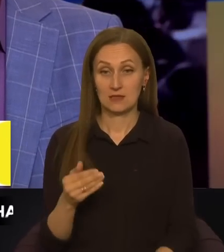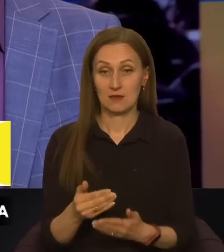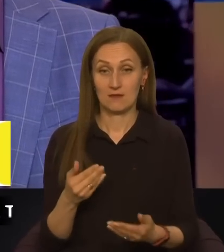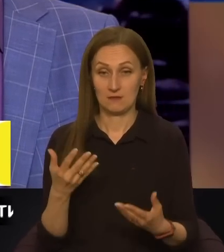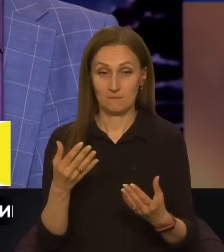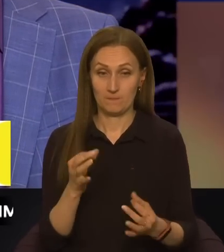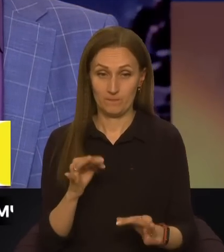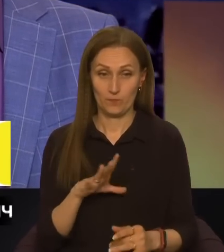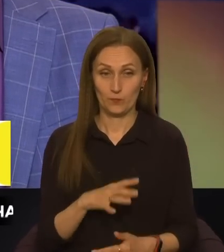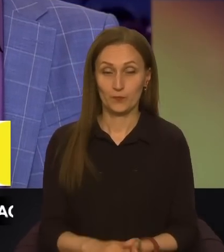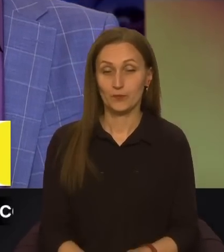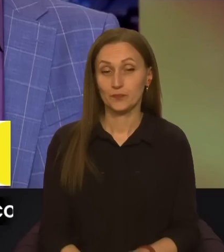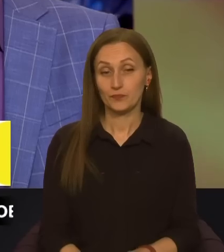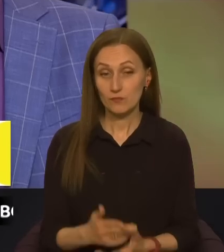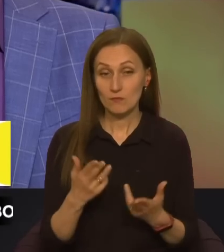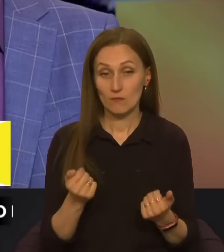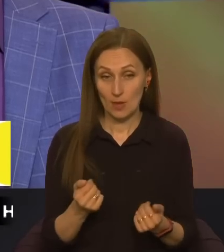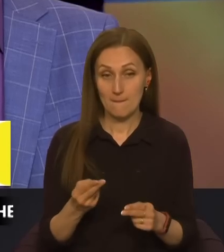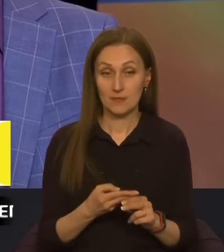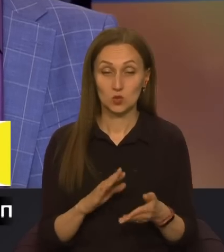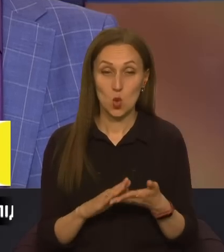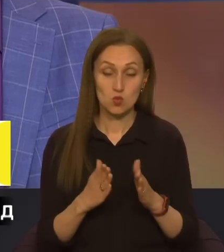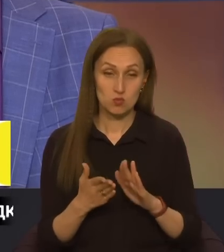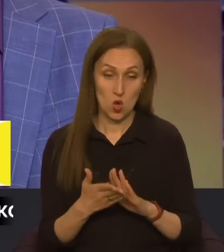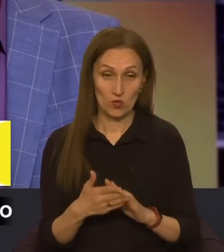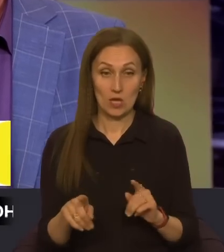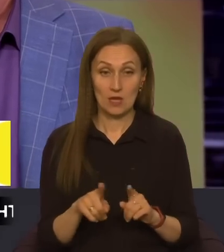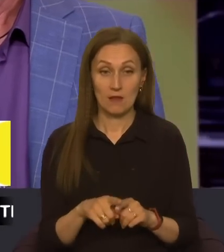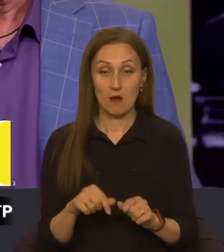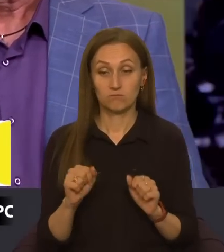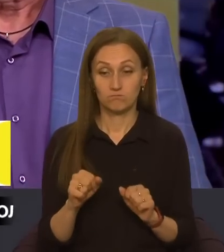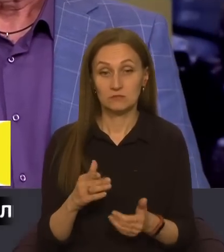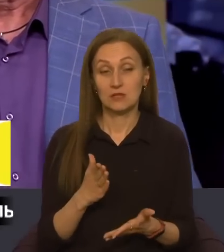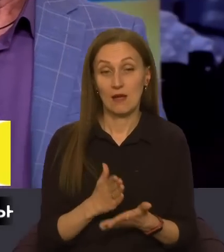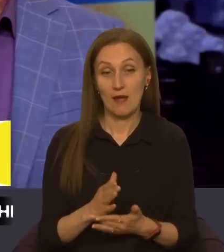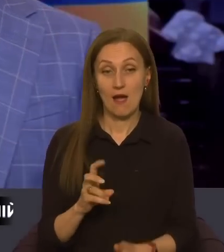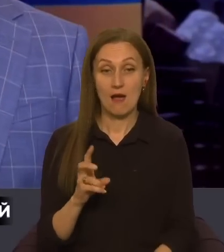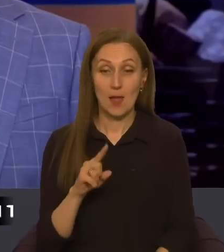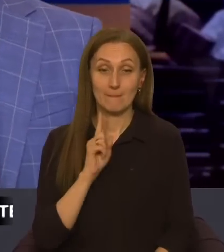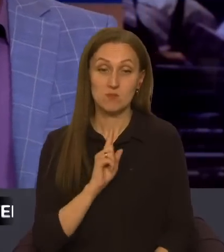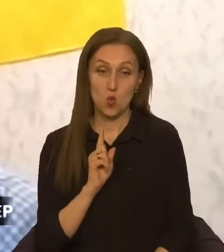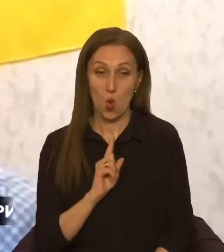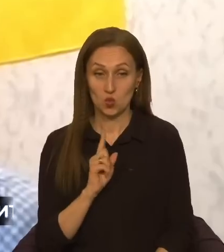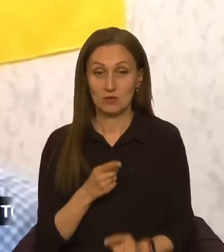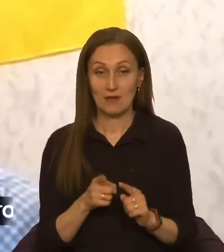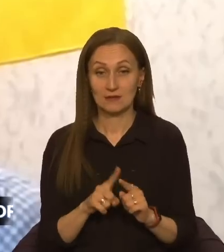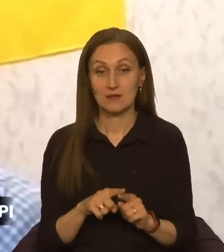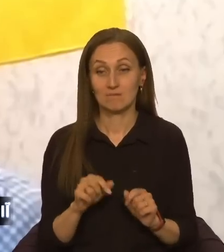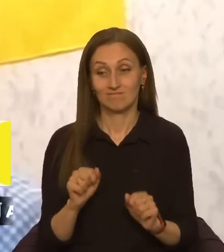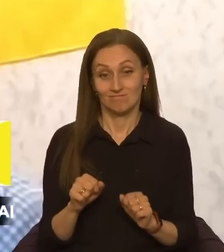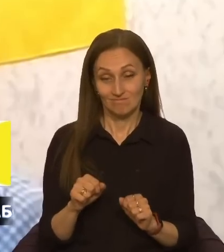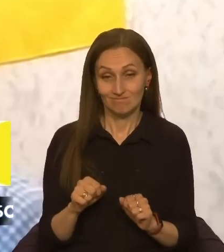напередодні? Так, безумовно, така вирогідність є. Але поки що це